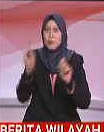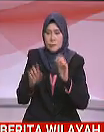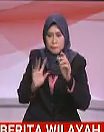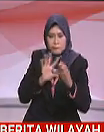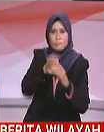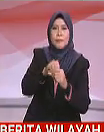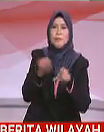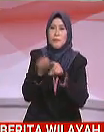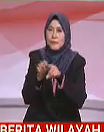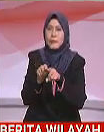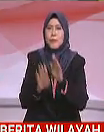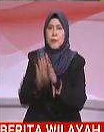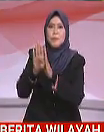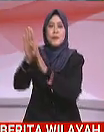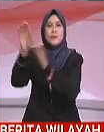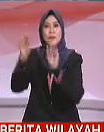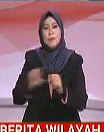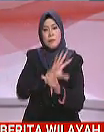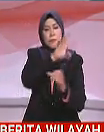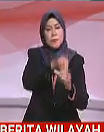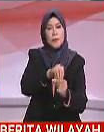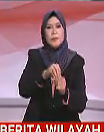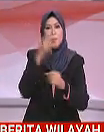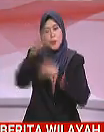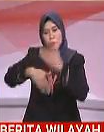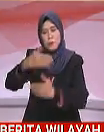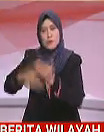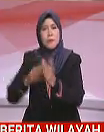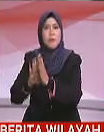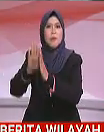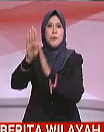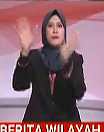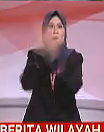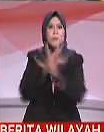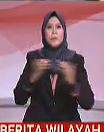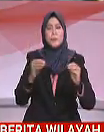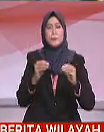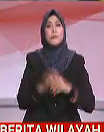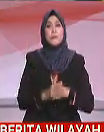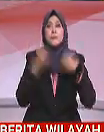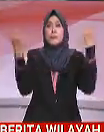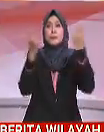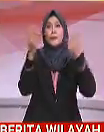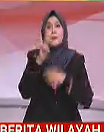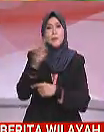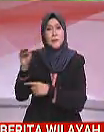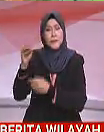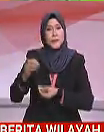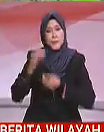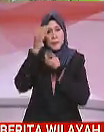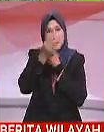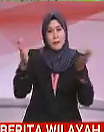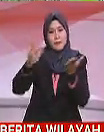pemodenan semasa selain meningkatkan penglibatan mereka dalam proses pembangunan Sarawak. Pada majlis tersebut, Ketua Menteri turut